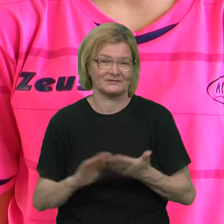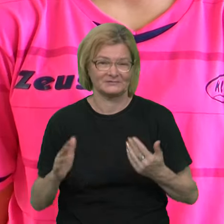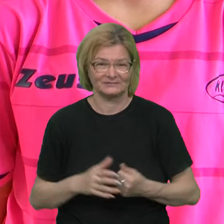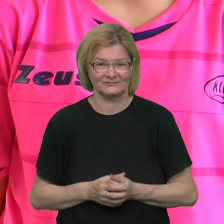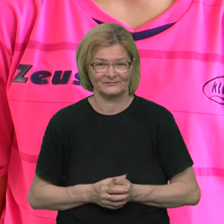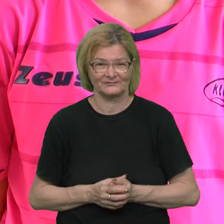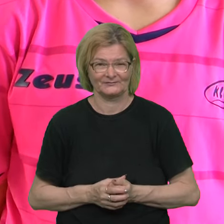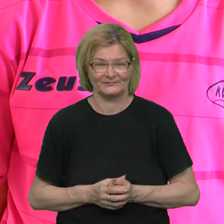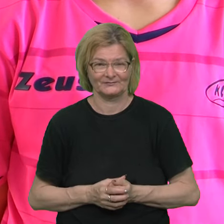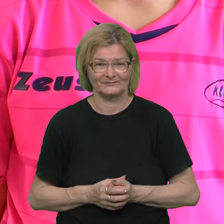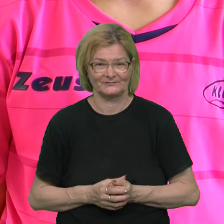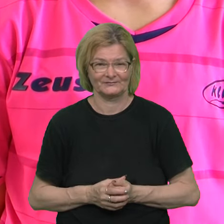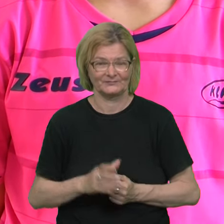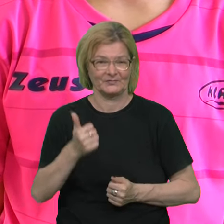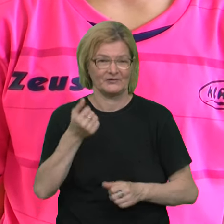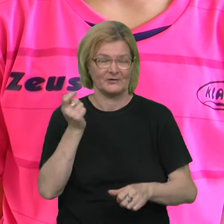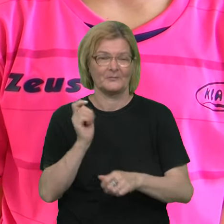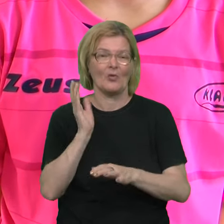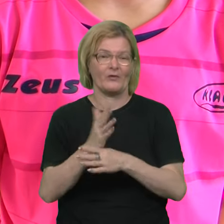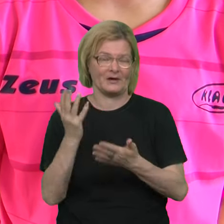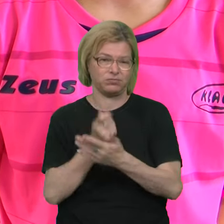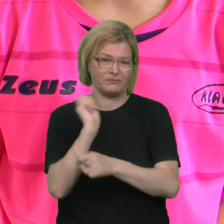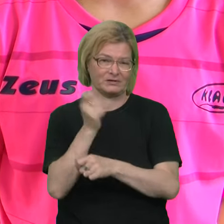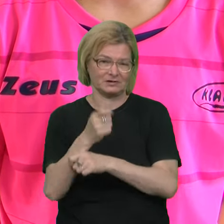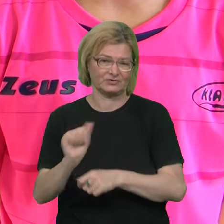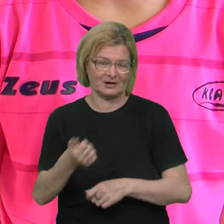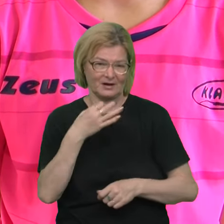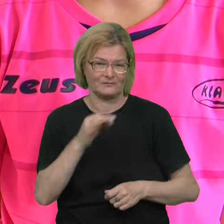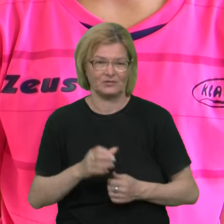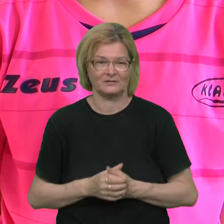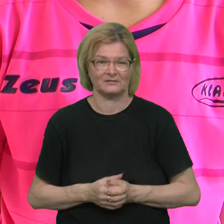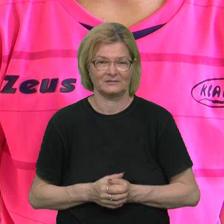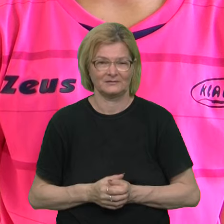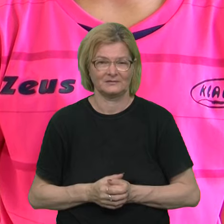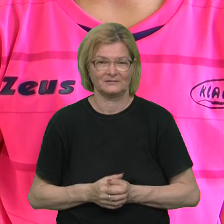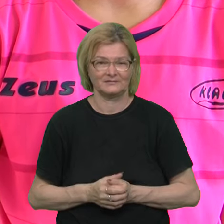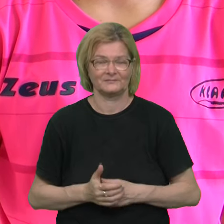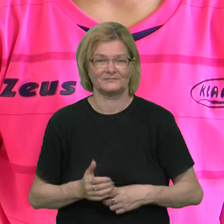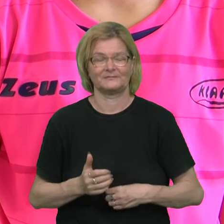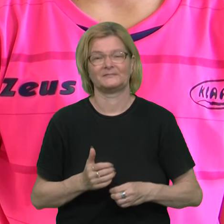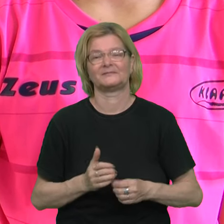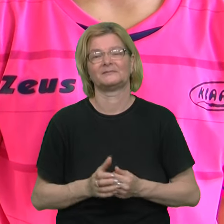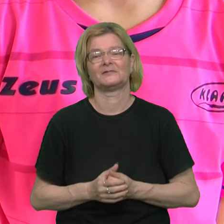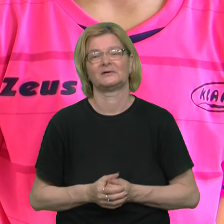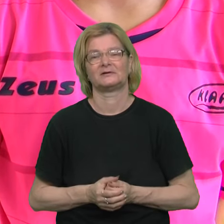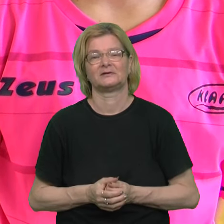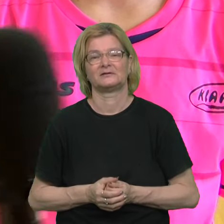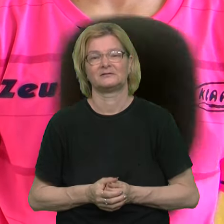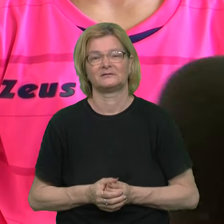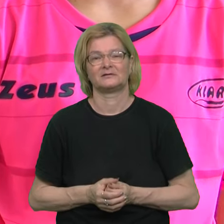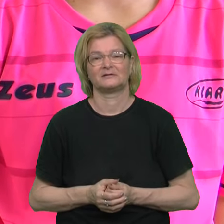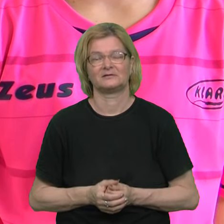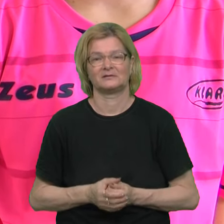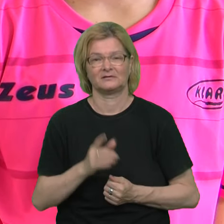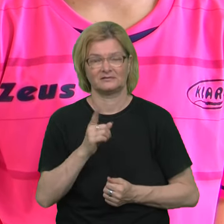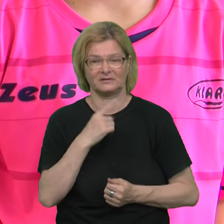Ne znam, jednostavno. Evo, kao prvo pobjedimo ih uvijek, to je najbolje. Uglavnom najbolje ste. Da. A